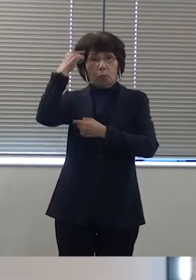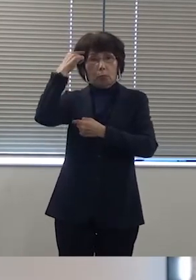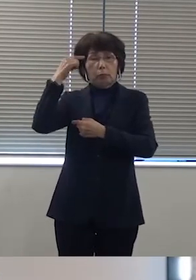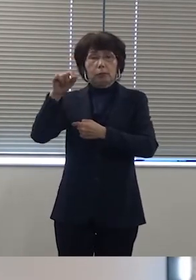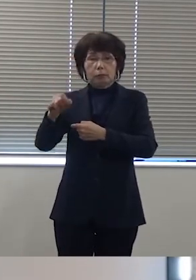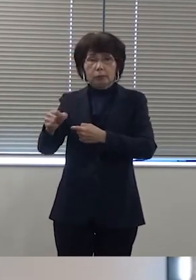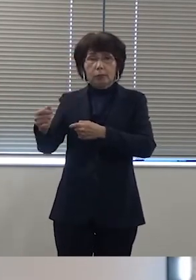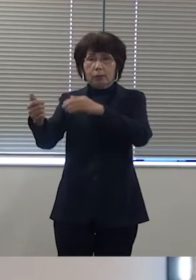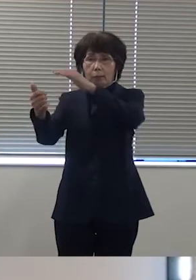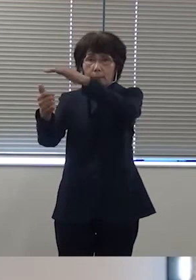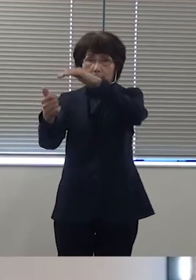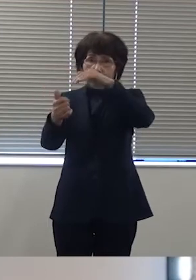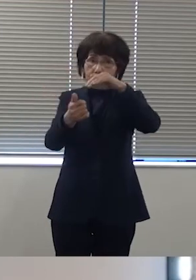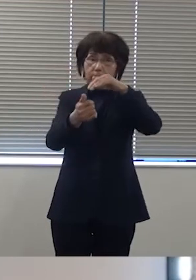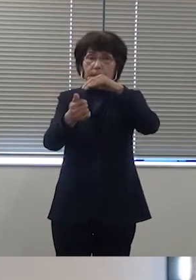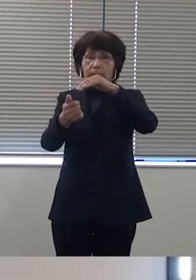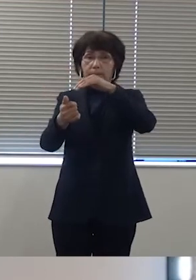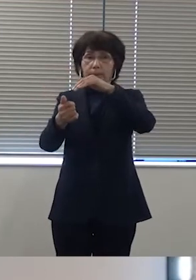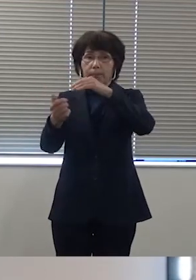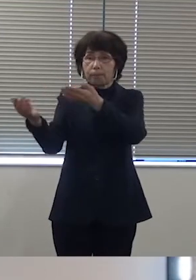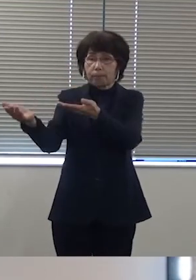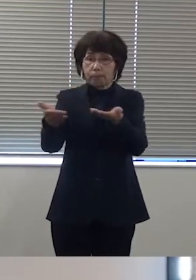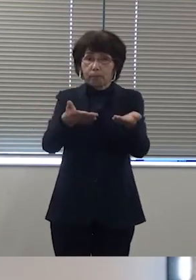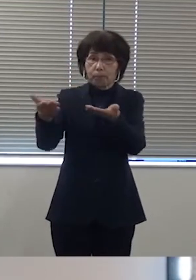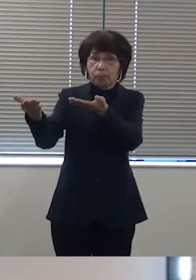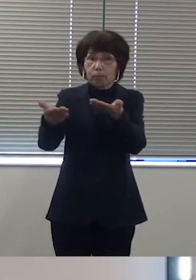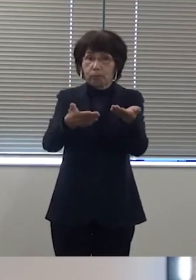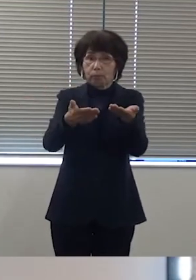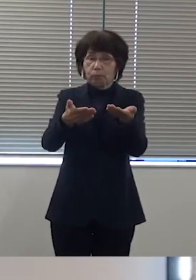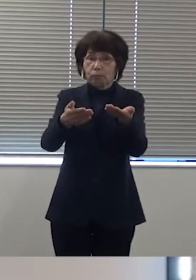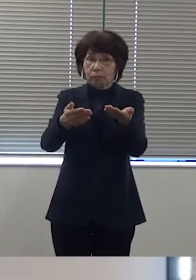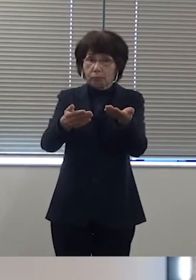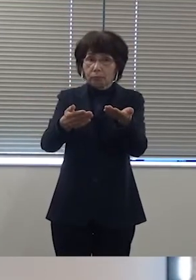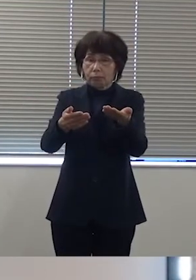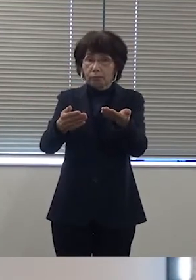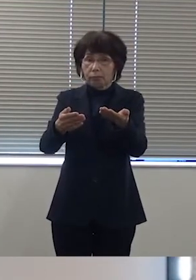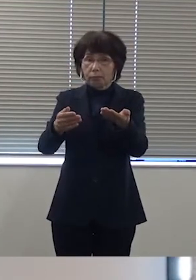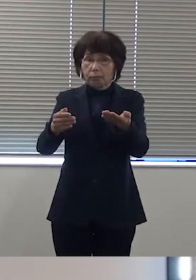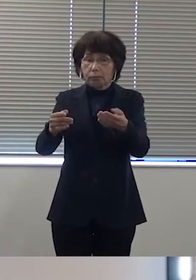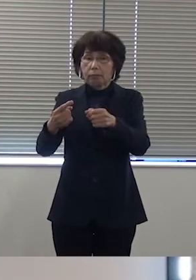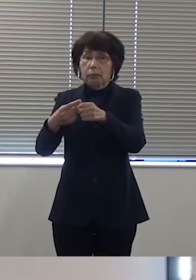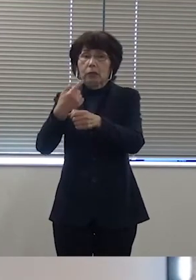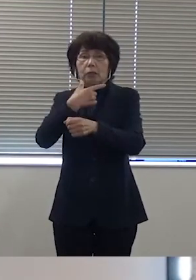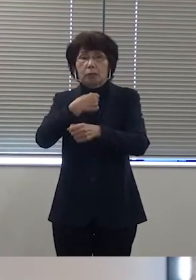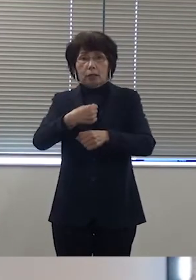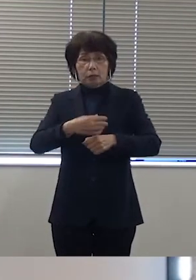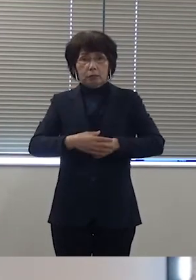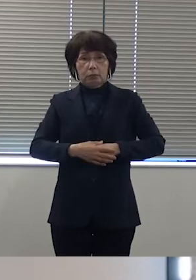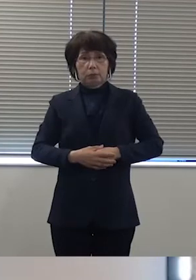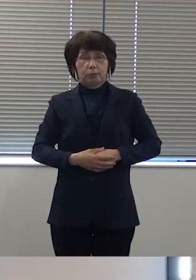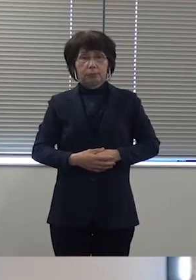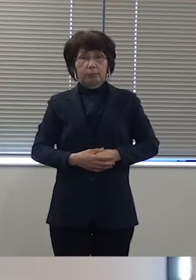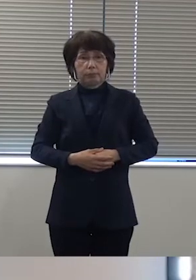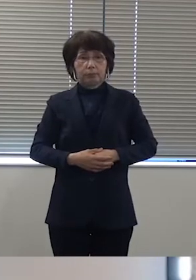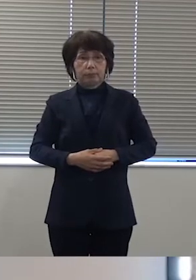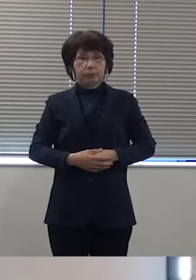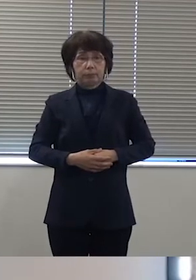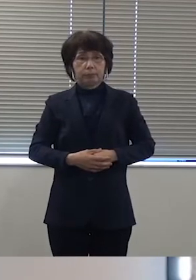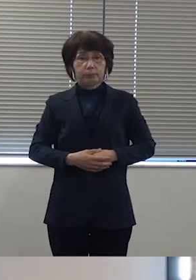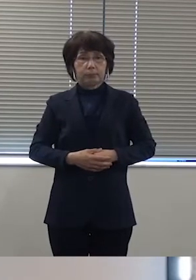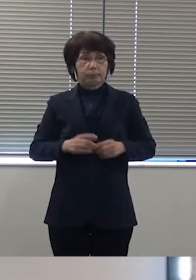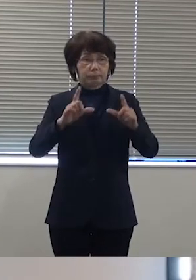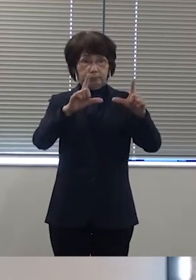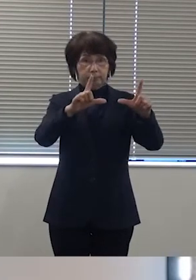の 誘客。ですね、あの、当然限られた予算ですので、県との、まあ、住み分けという観